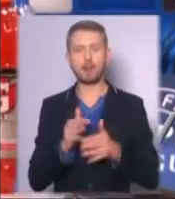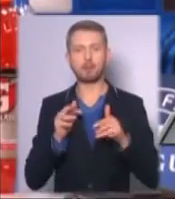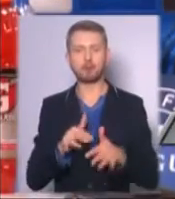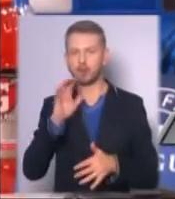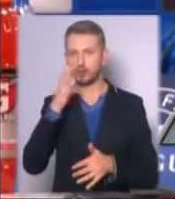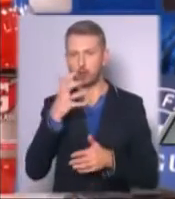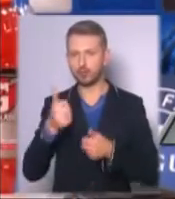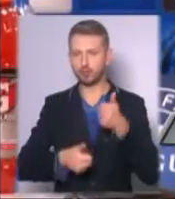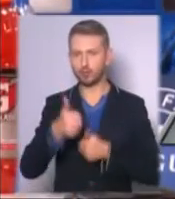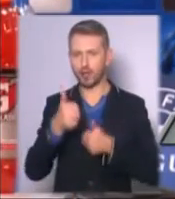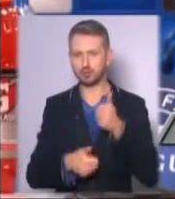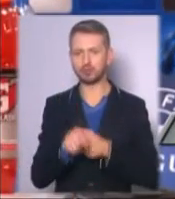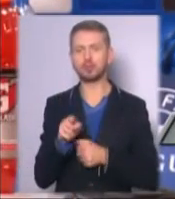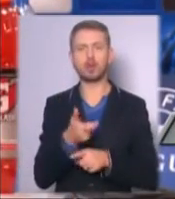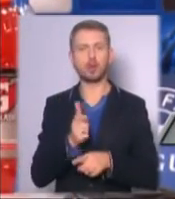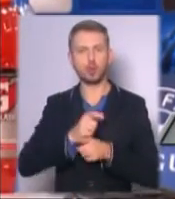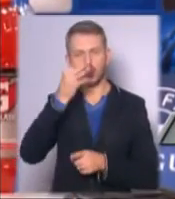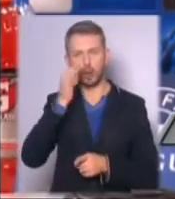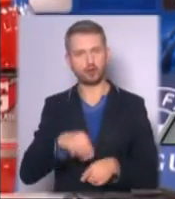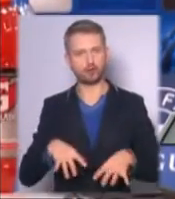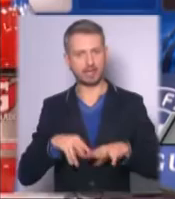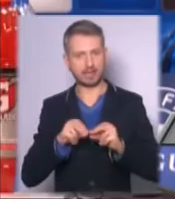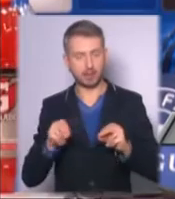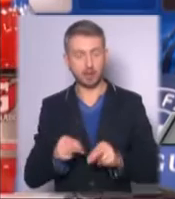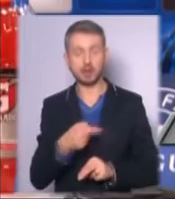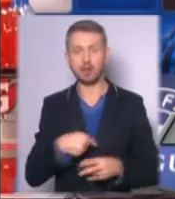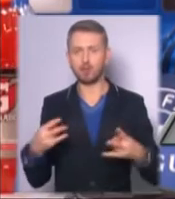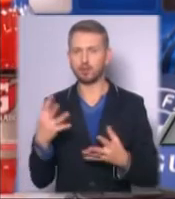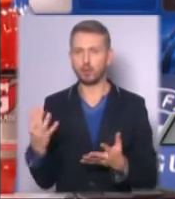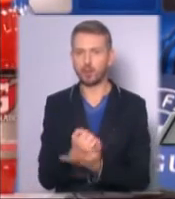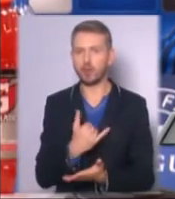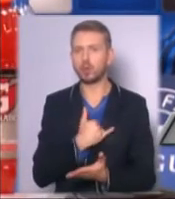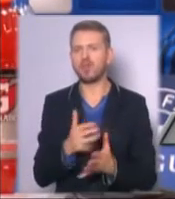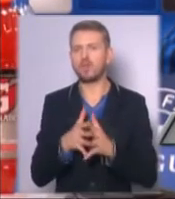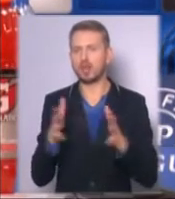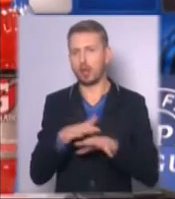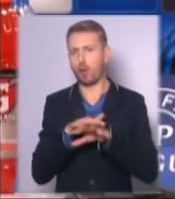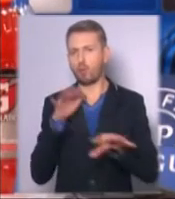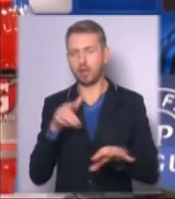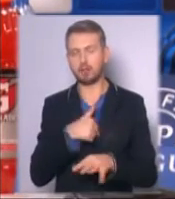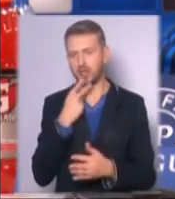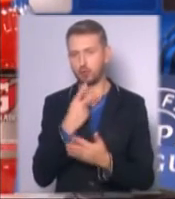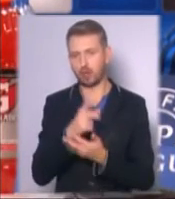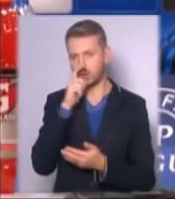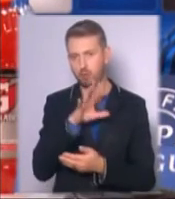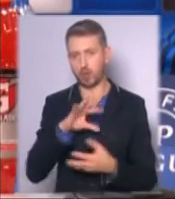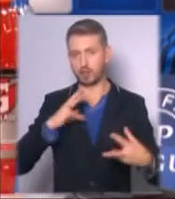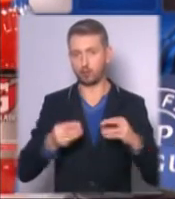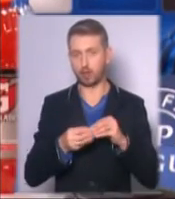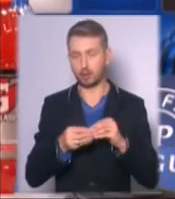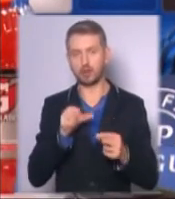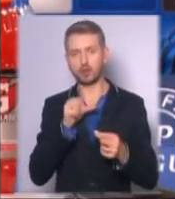серйозним суперником, у якого дуже досвідчений тренер. Нам потрібно вигравати. У нас велика команда, ми демонструємо непогані результати за